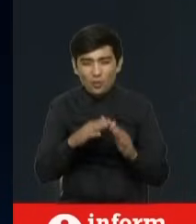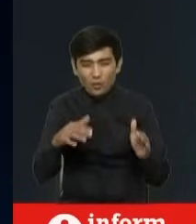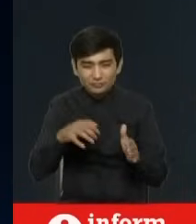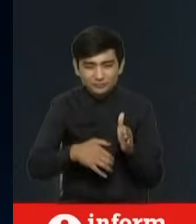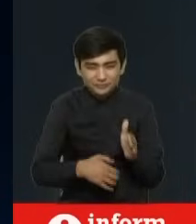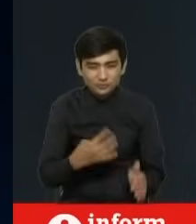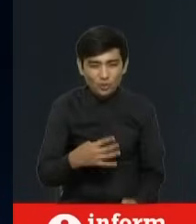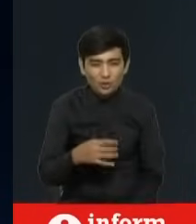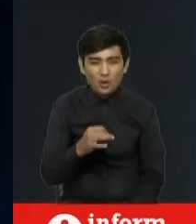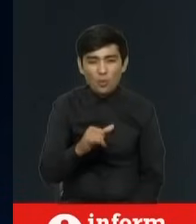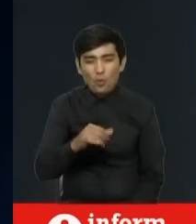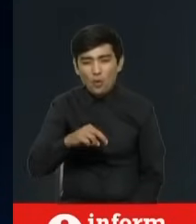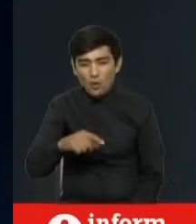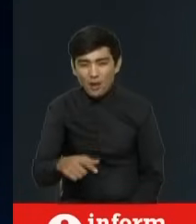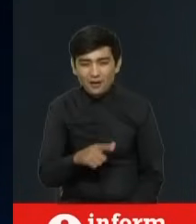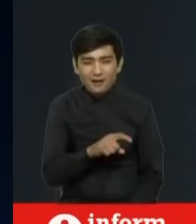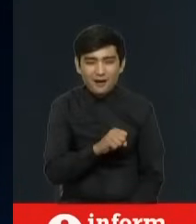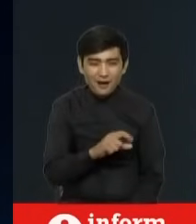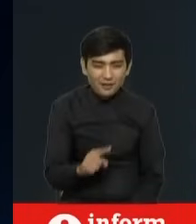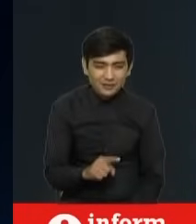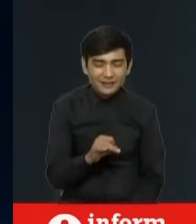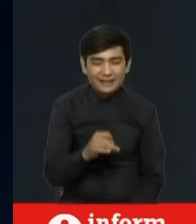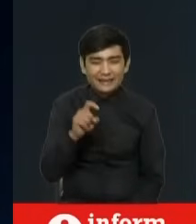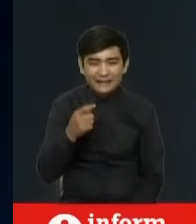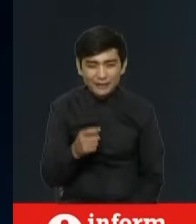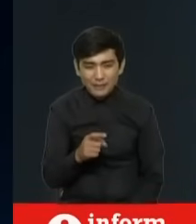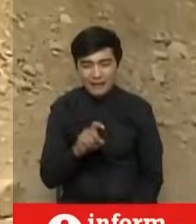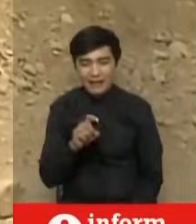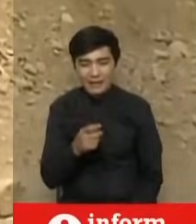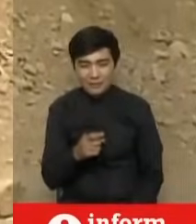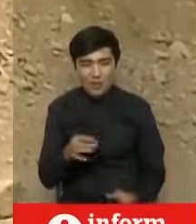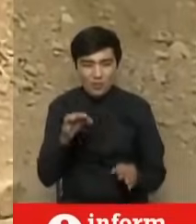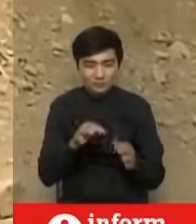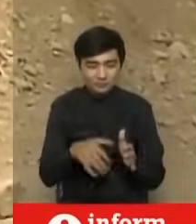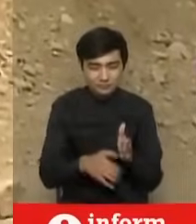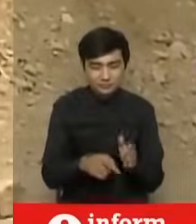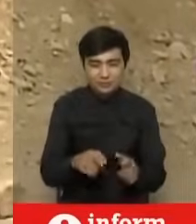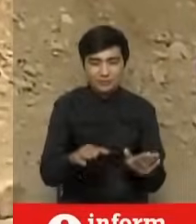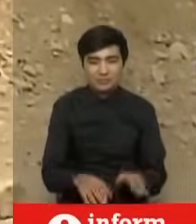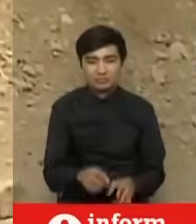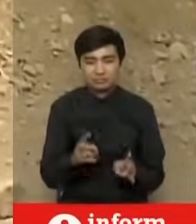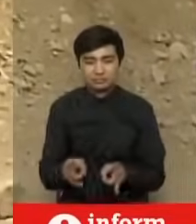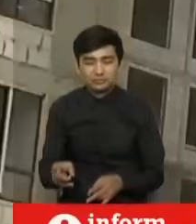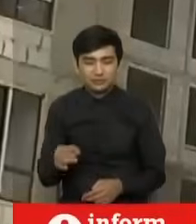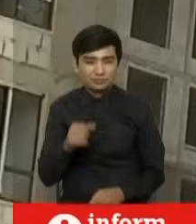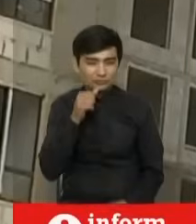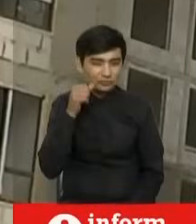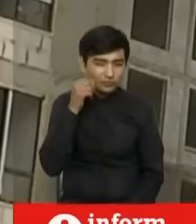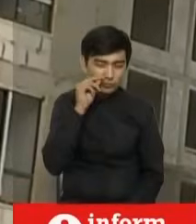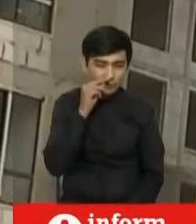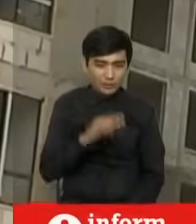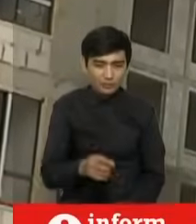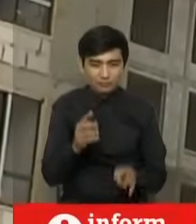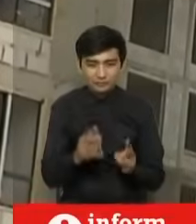в угольной, газовой, а также химической и нефтехимической отрасли. В Шымкенте за 7 месяцев прошлого года производственные